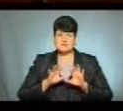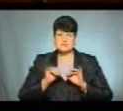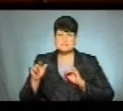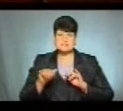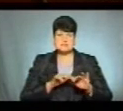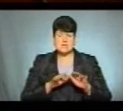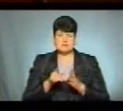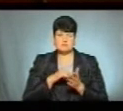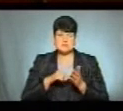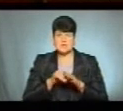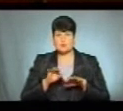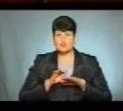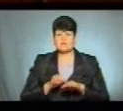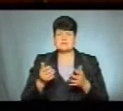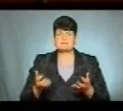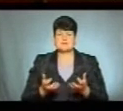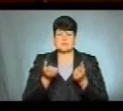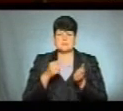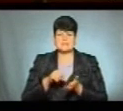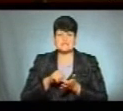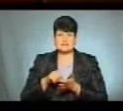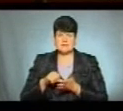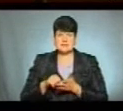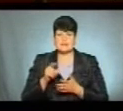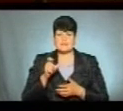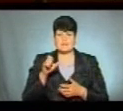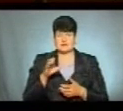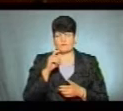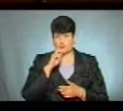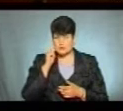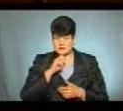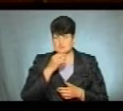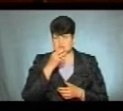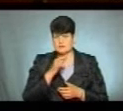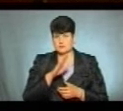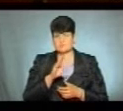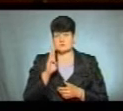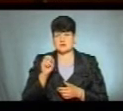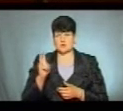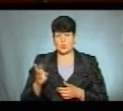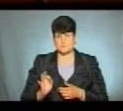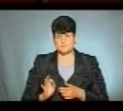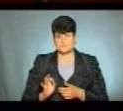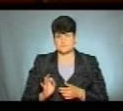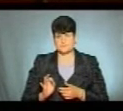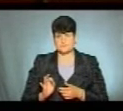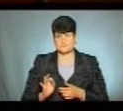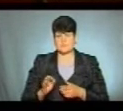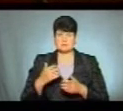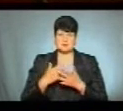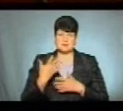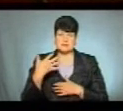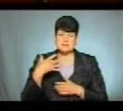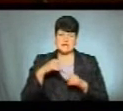заходи у містах проходять за підтримки представництва ЄС в Україні, повідомив Володимир Шматько. Майже